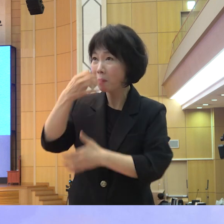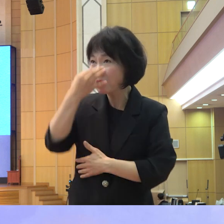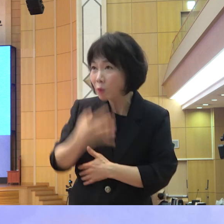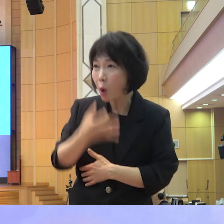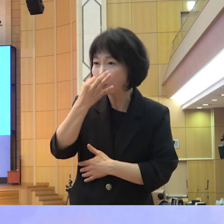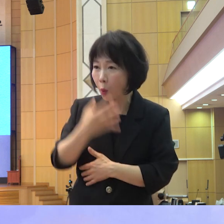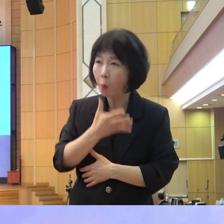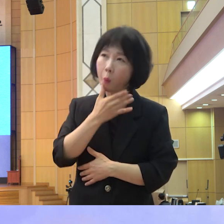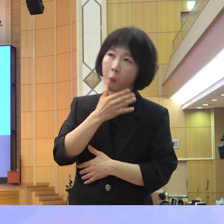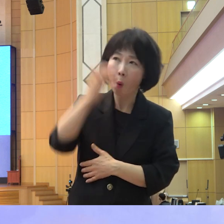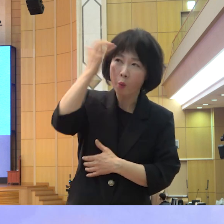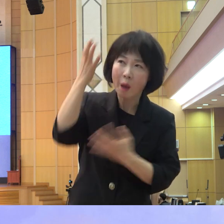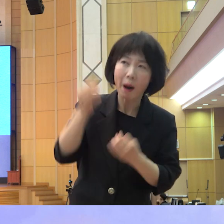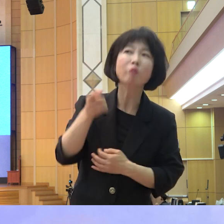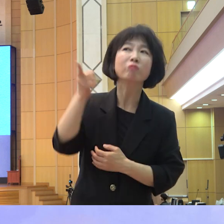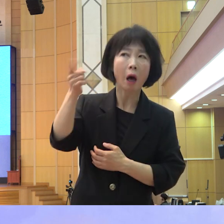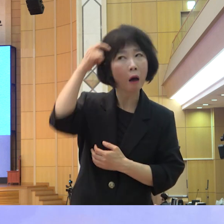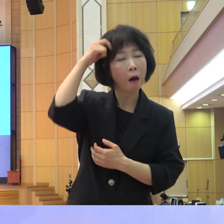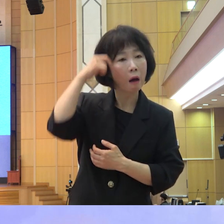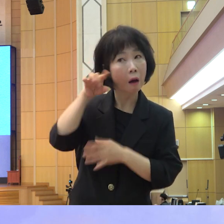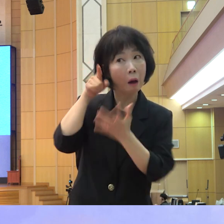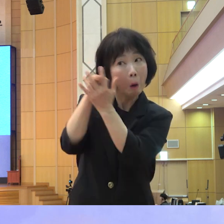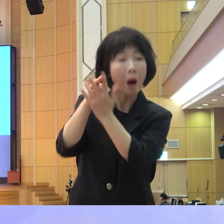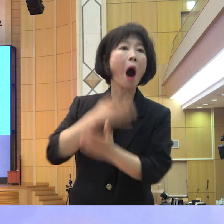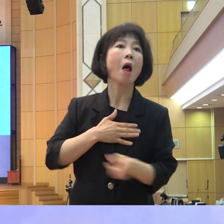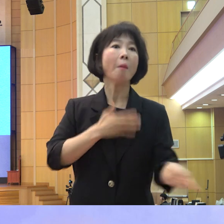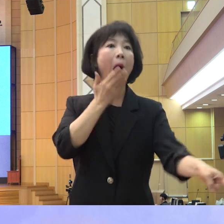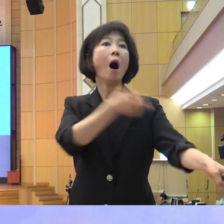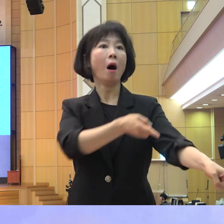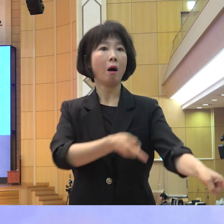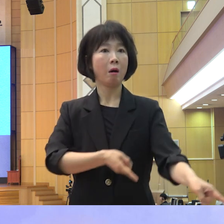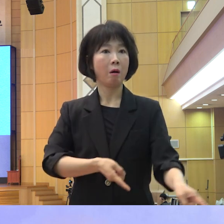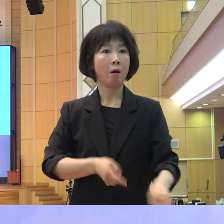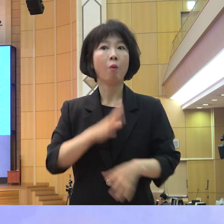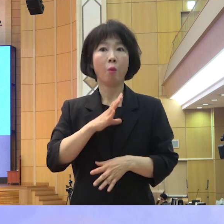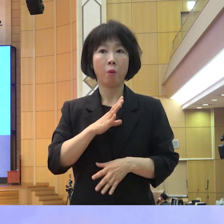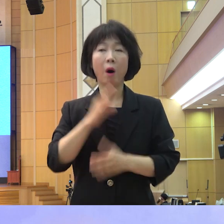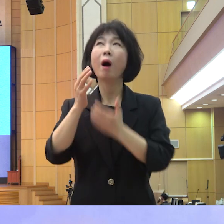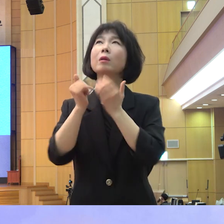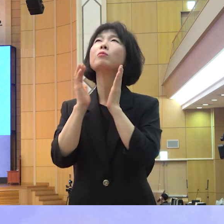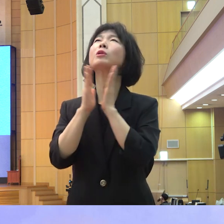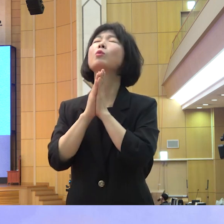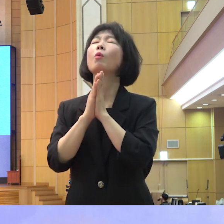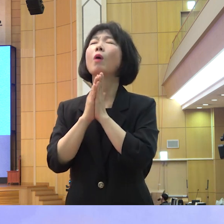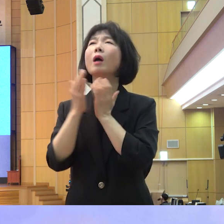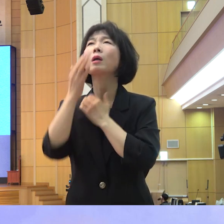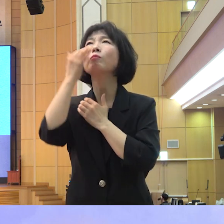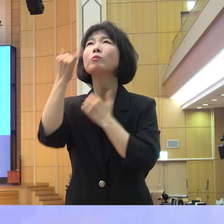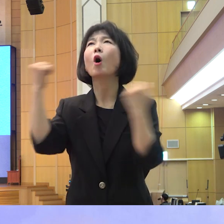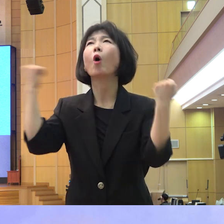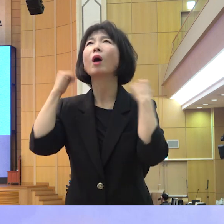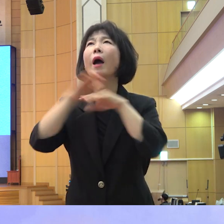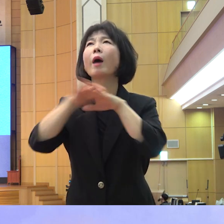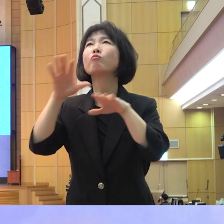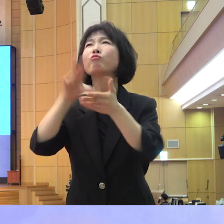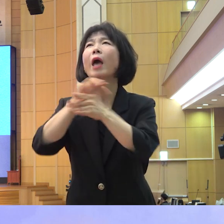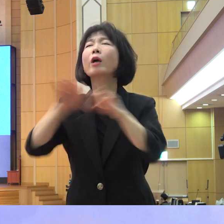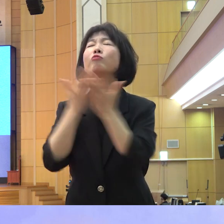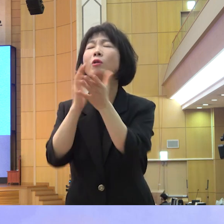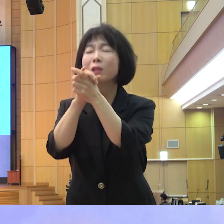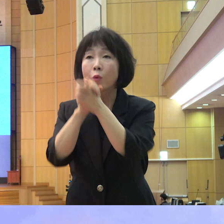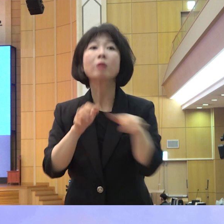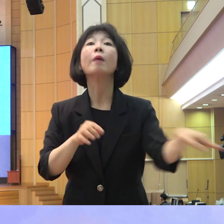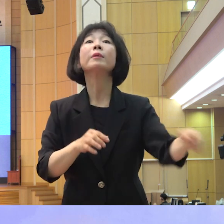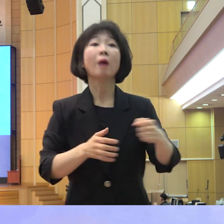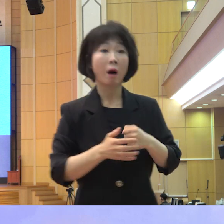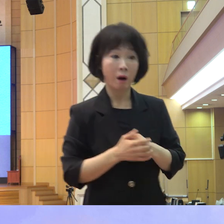그것도 좀 하나님께서 또 이루어 주시고 해결해 달라고 그렇게 기도를 원하고